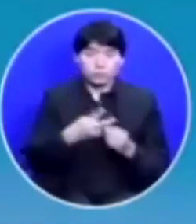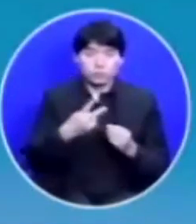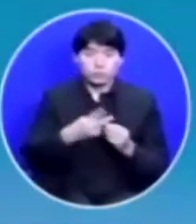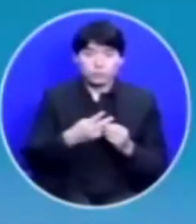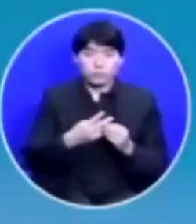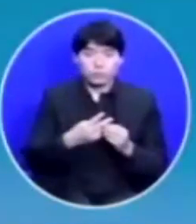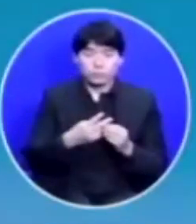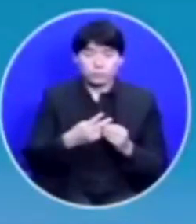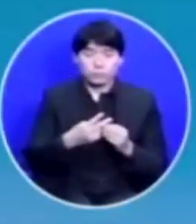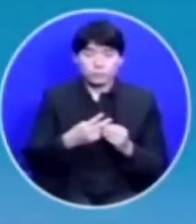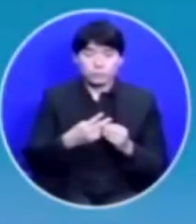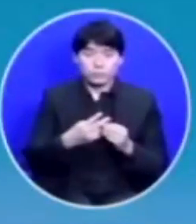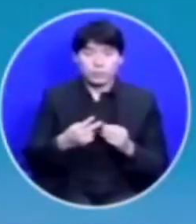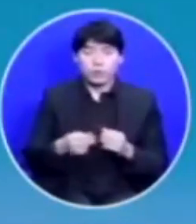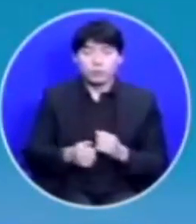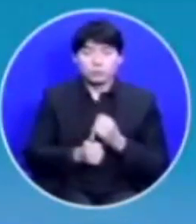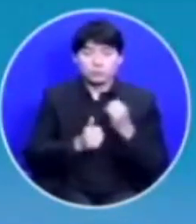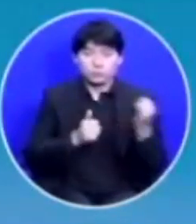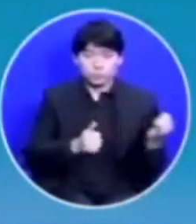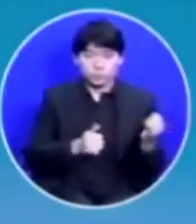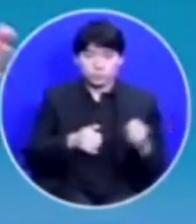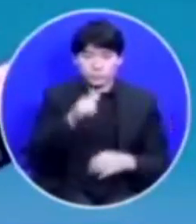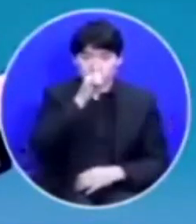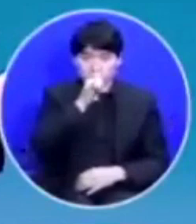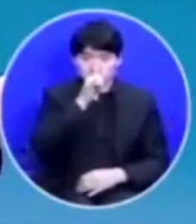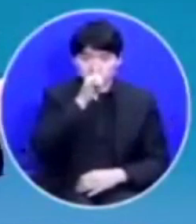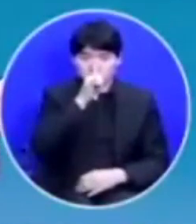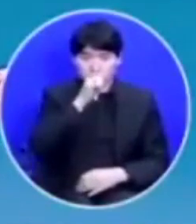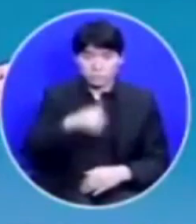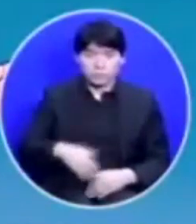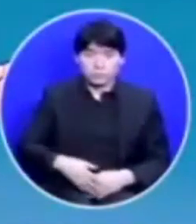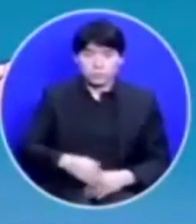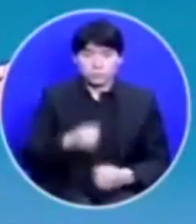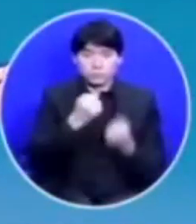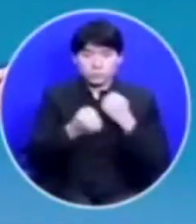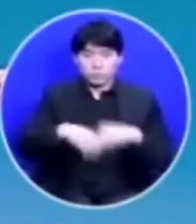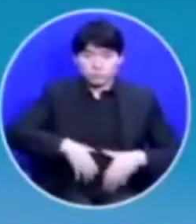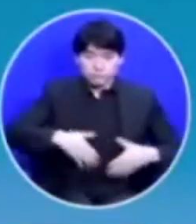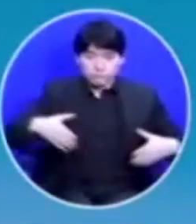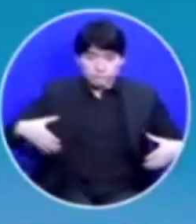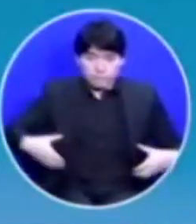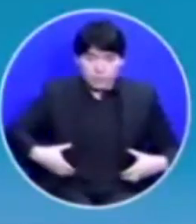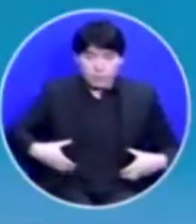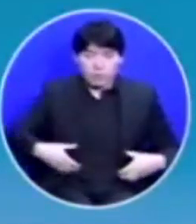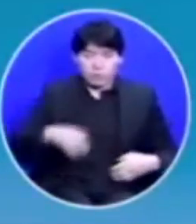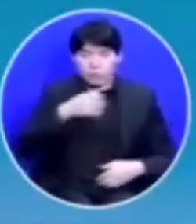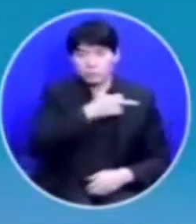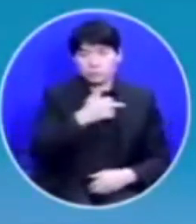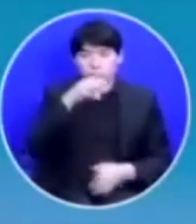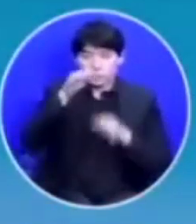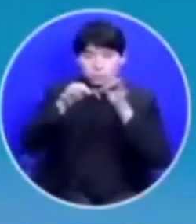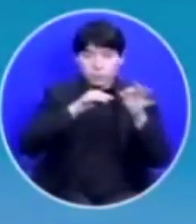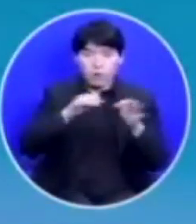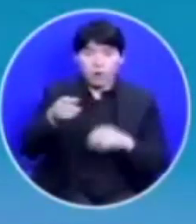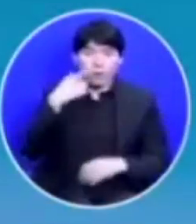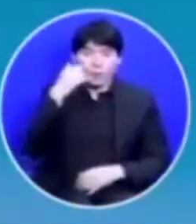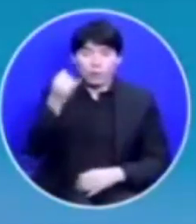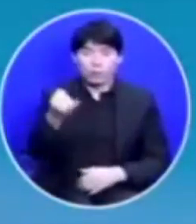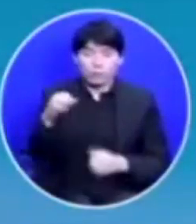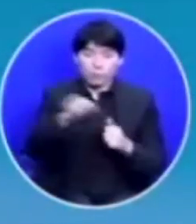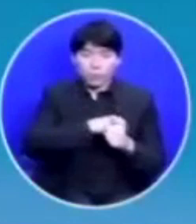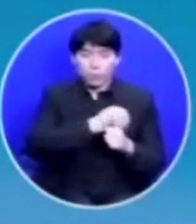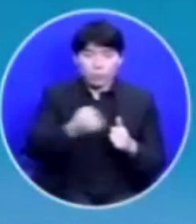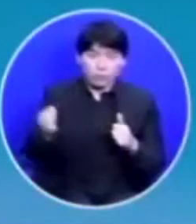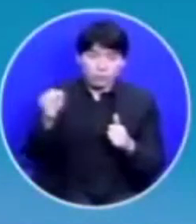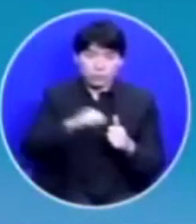살면서도 집안의 와서는 어느 만화 위세가 당당한 분이 어쨌는지 어머니에게는 폭언과 폭행을